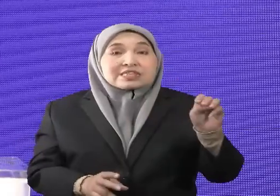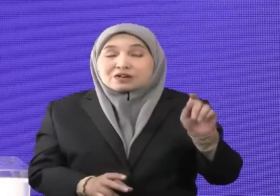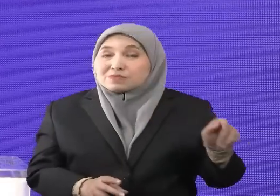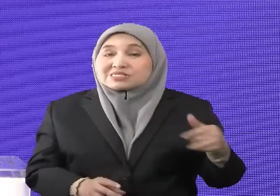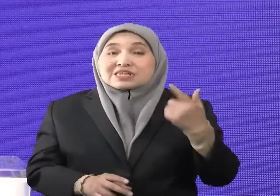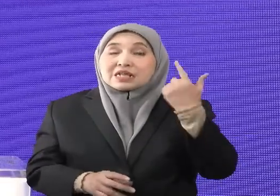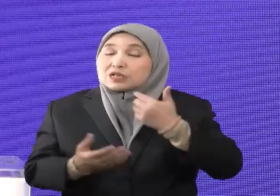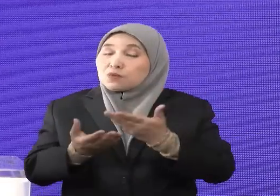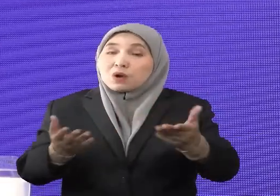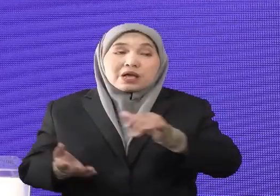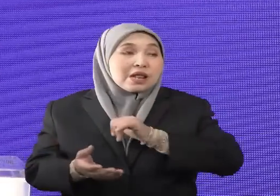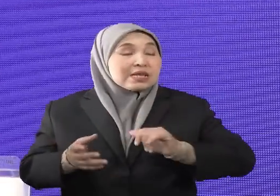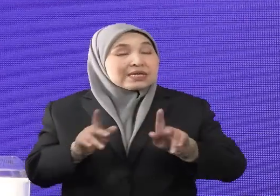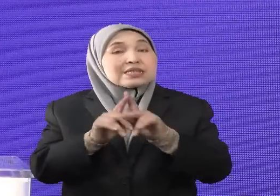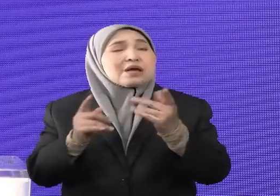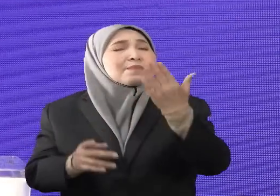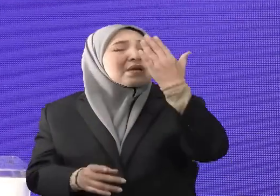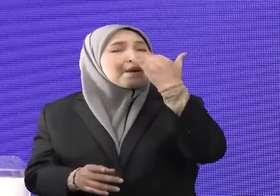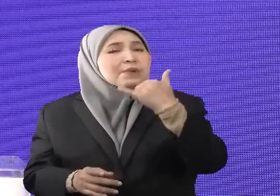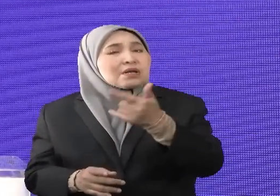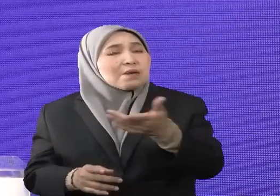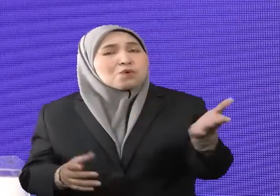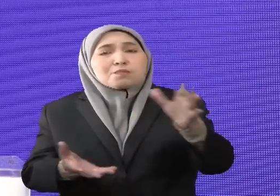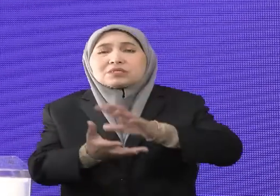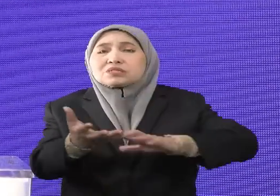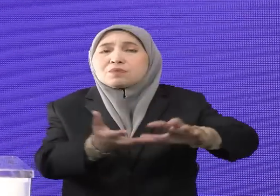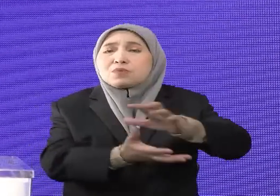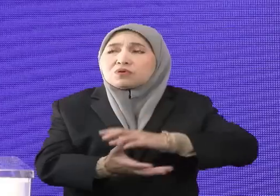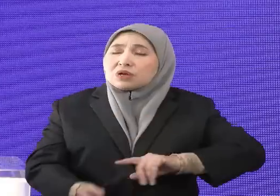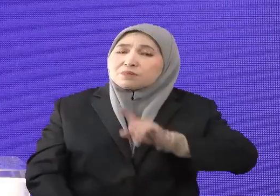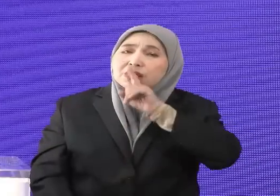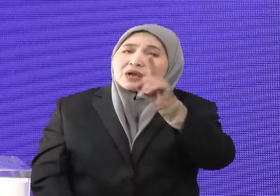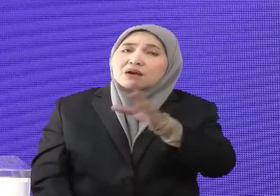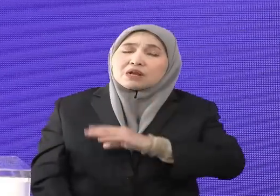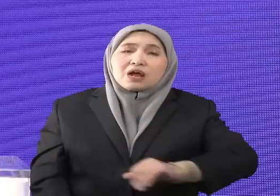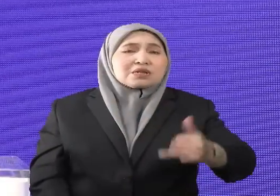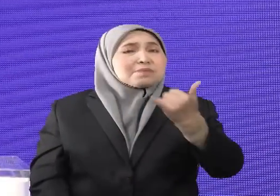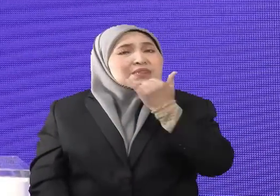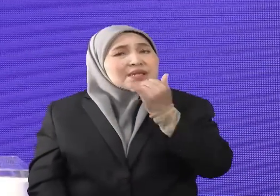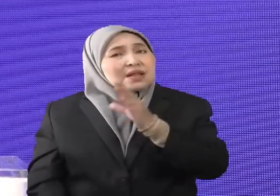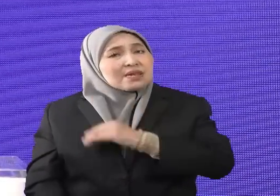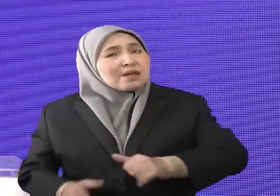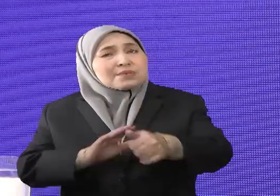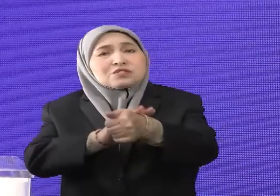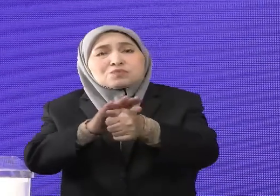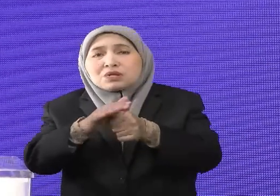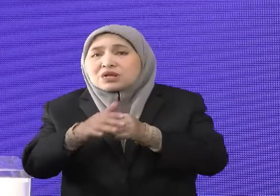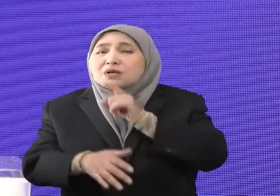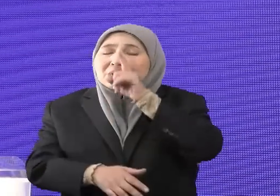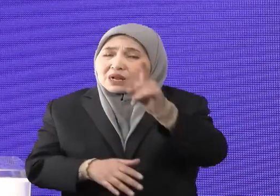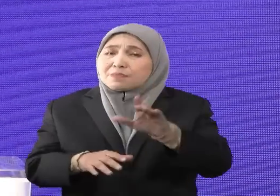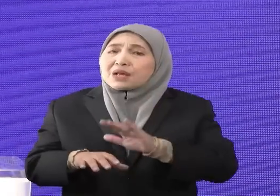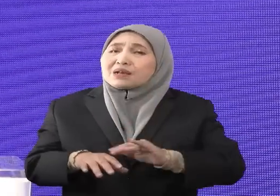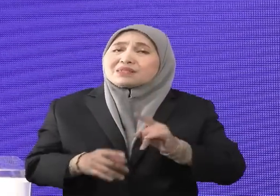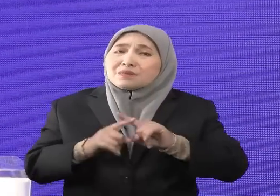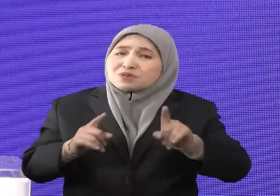wahai ahli kitab Mengapa kamu mencampur adukkan kebenaran dan kebatilan dan kamu menyembunyikan kebenaran padahal